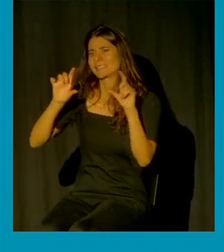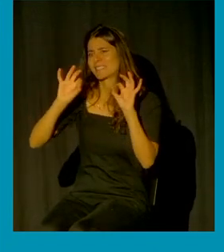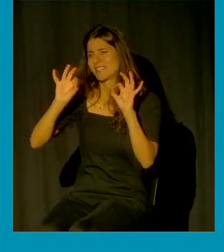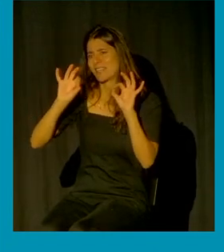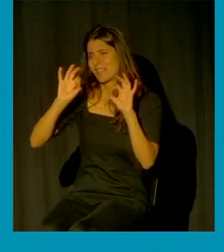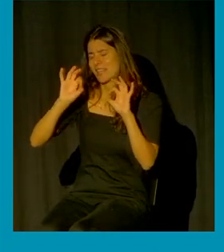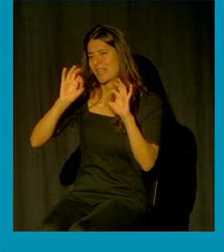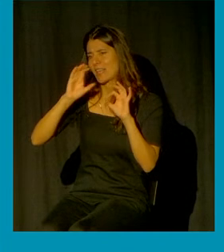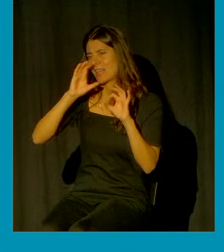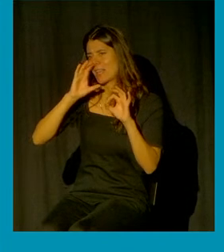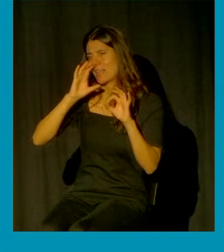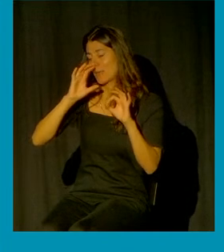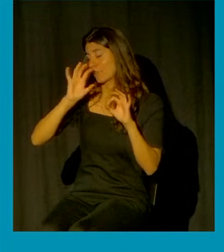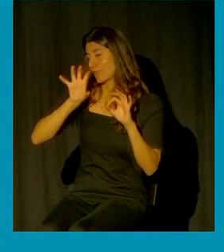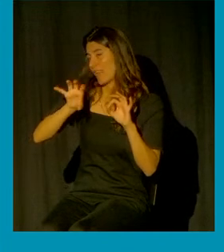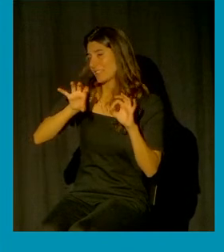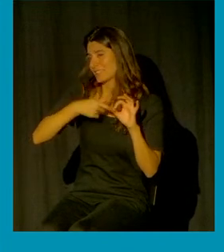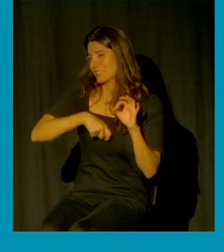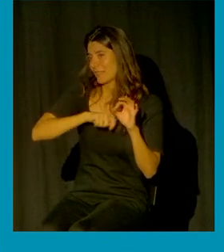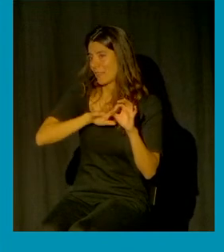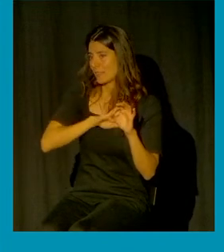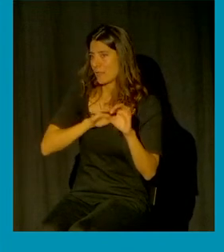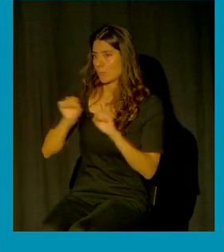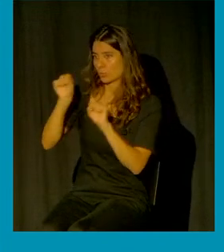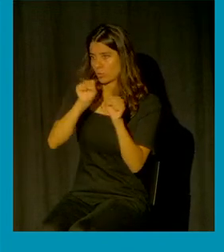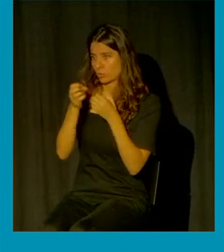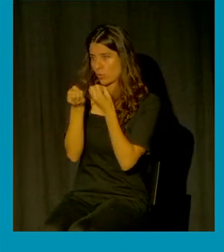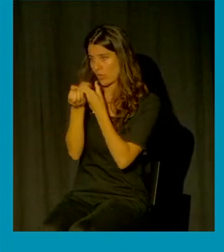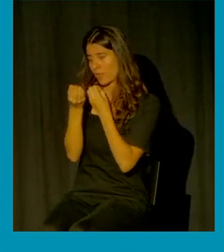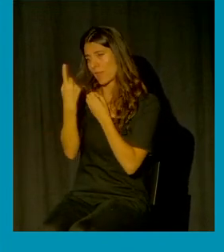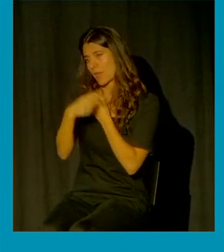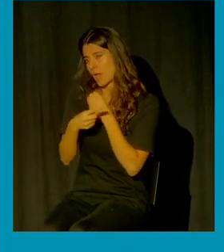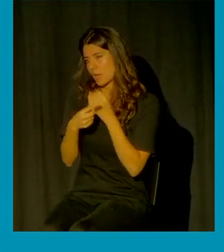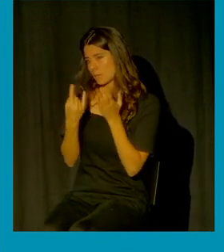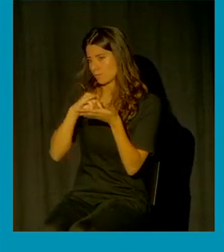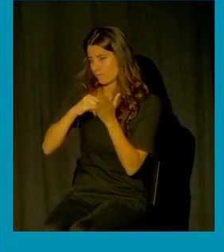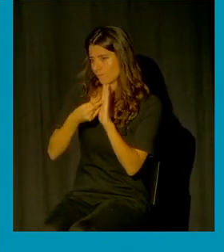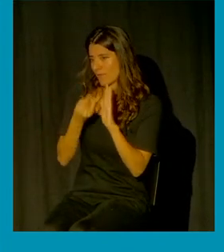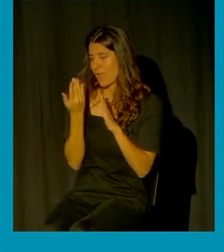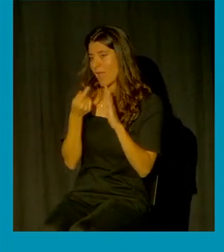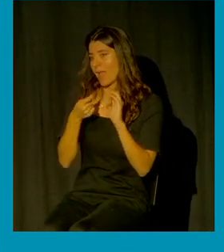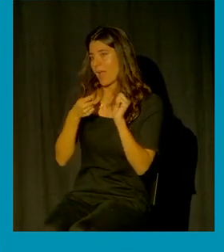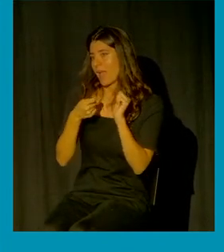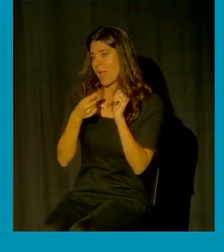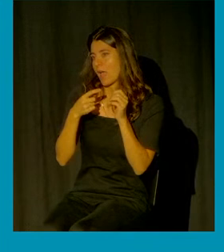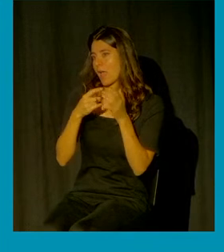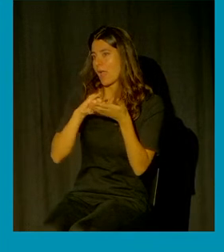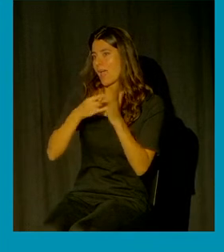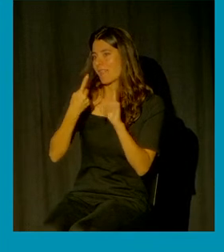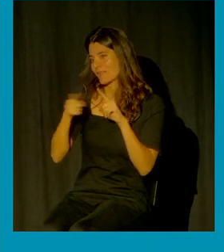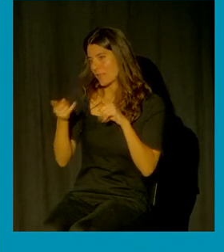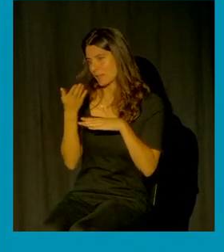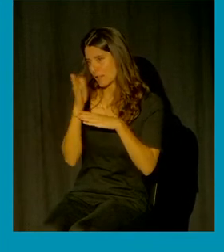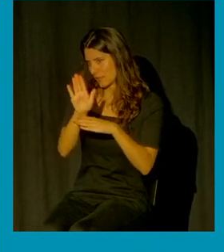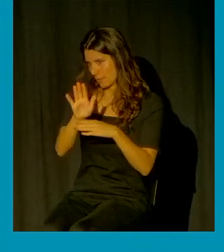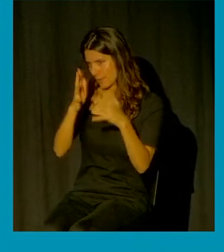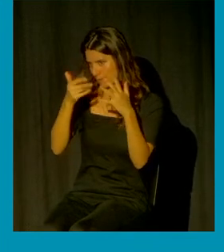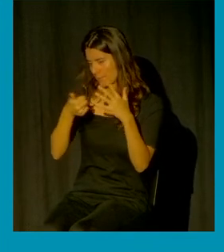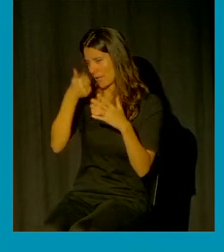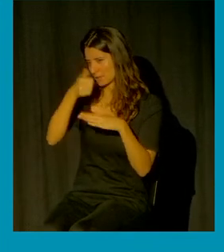cas administrativa bé me'n vaig a la llei orgànica quatre pinzellades molt ràpides i després conclouré